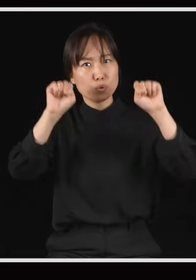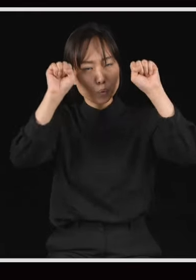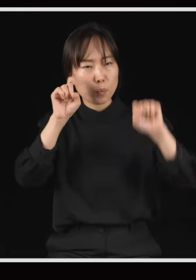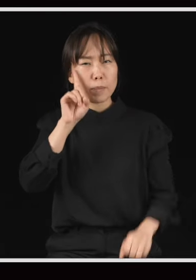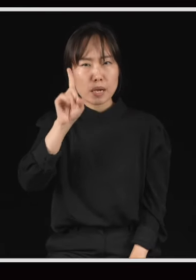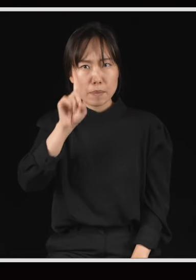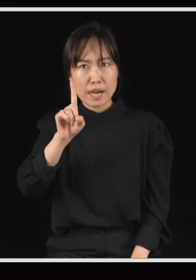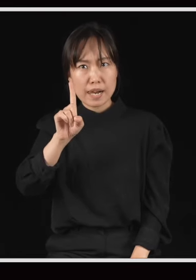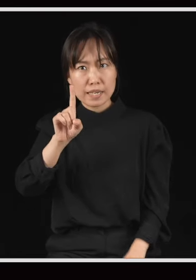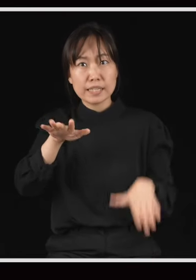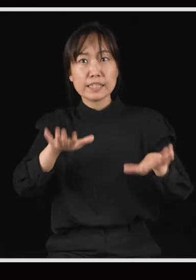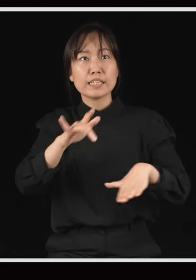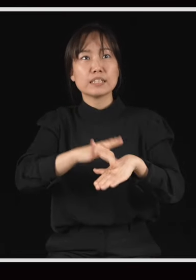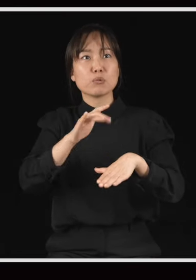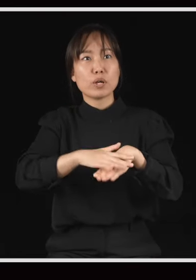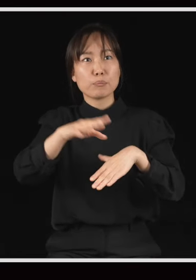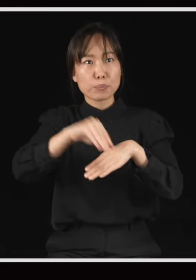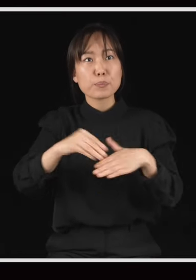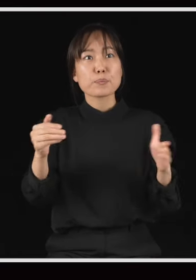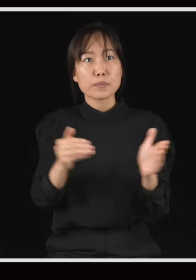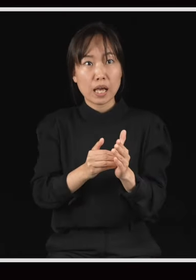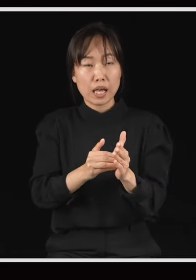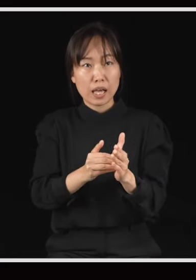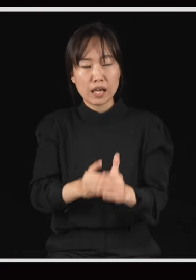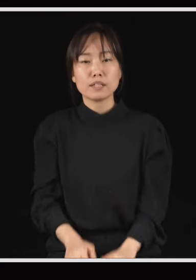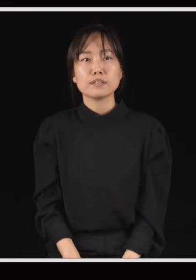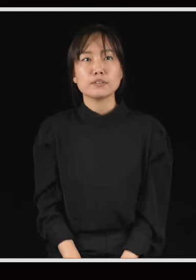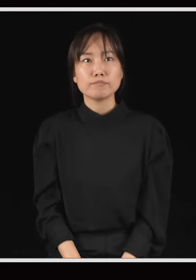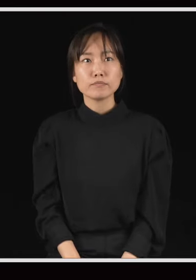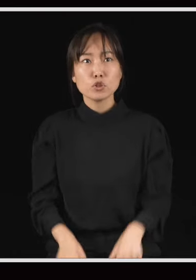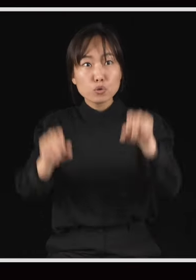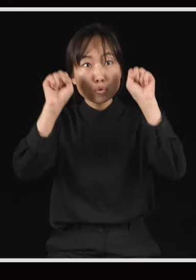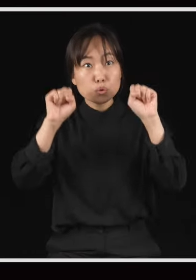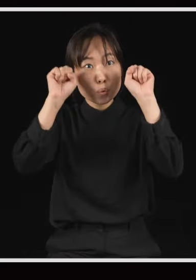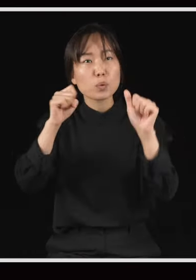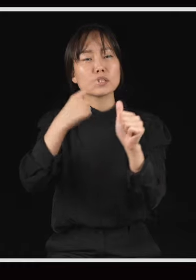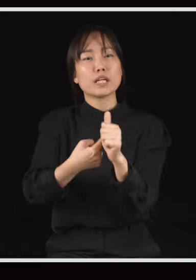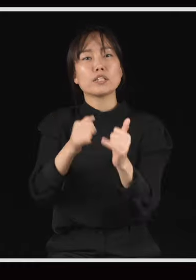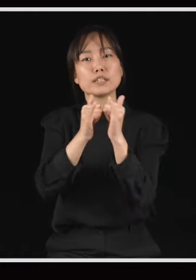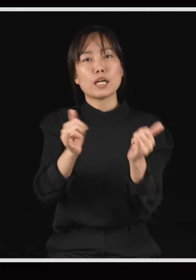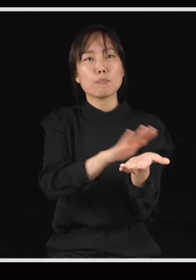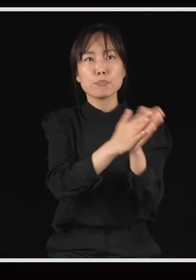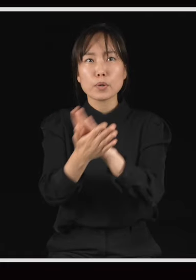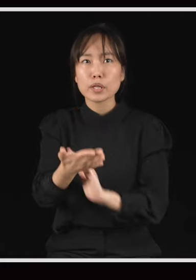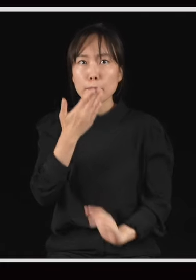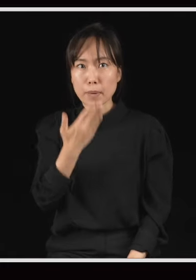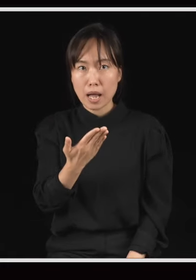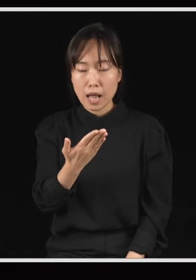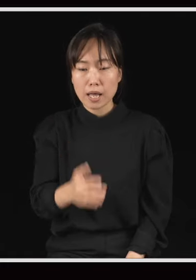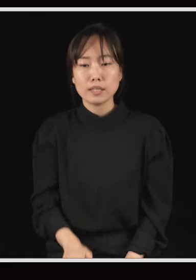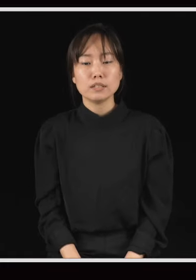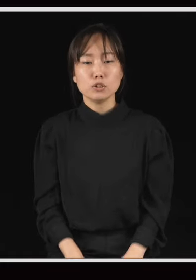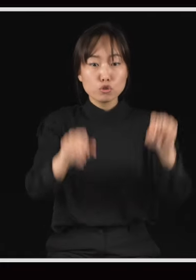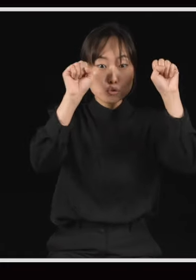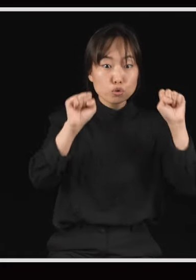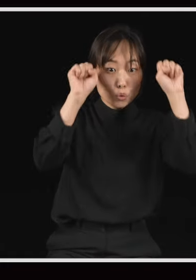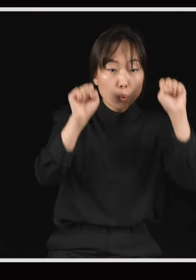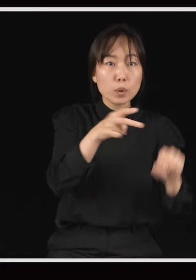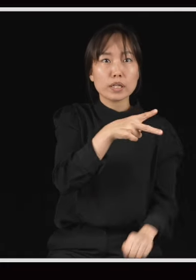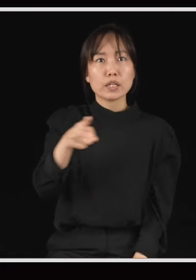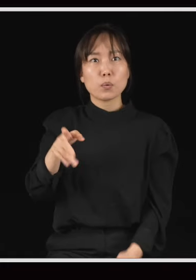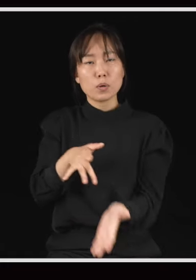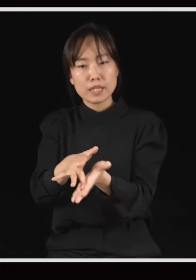그냥 습관으로 넣을 수가 있습니다. 자, 운동은 사람을 바꿀 수가 있습니다. 운동은